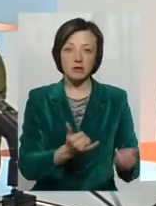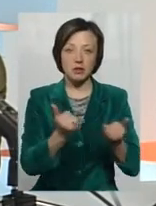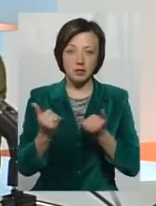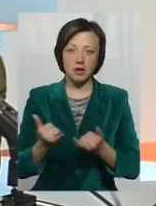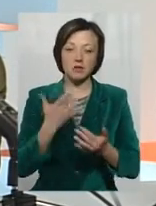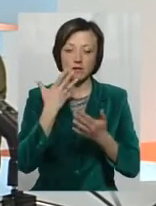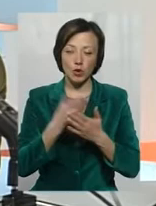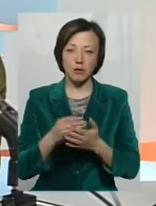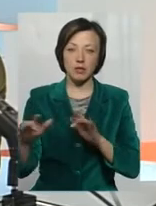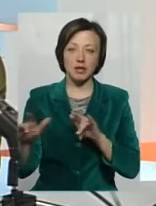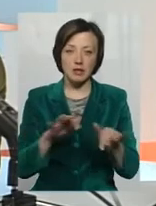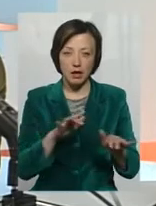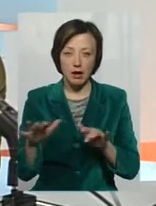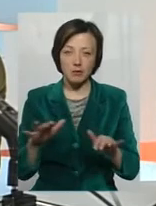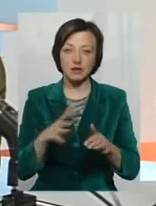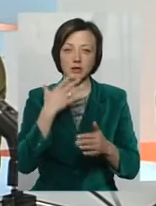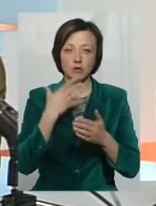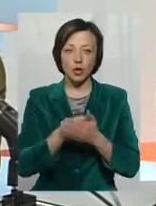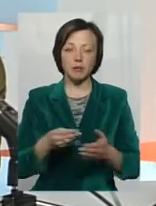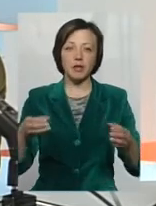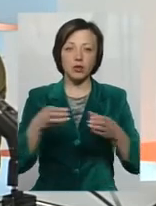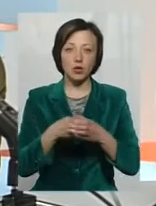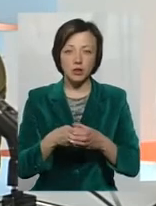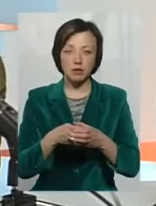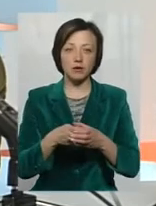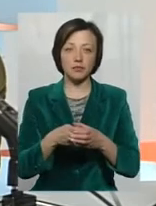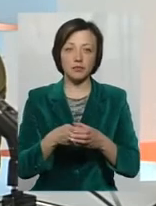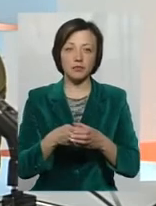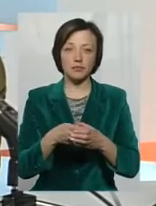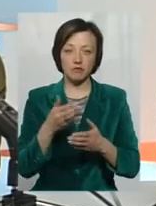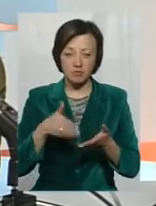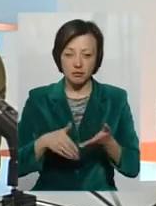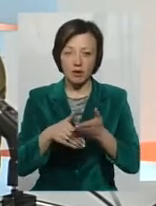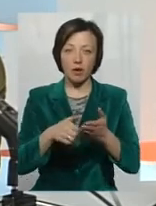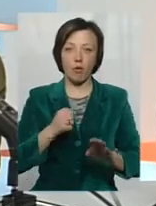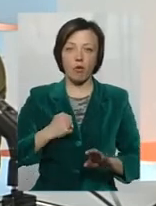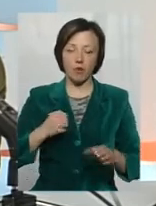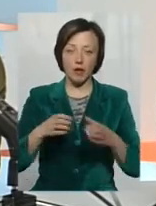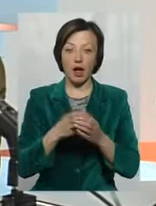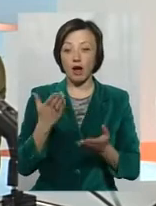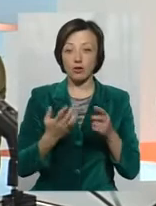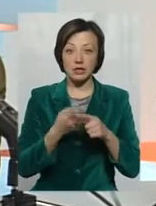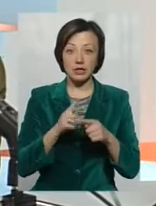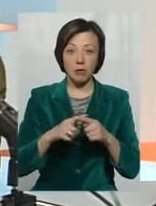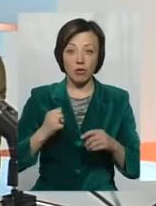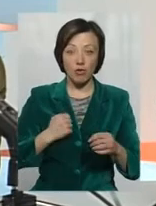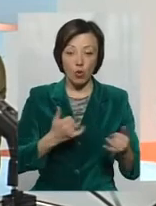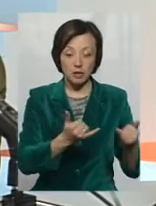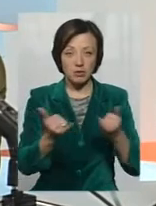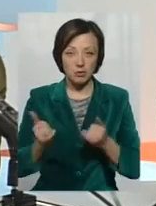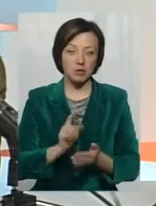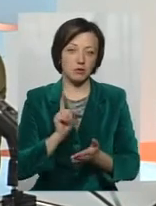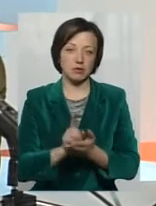своїми діями зі своїм підрозділом дії бойових підрозділів. Якщо це підрозділи бойового забезпечення, вони також